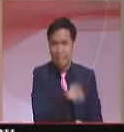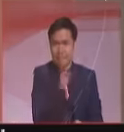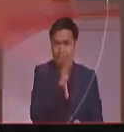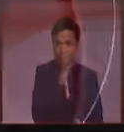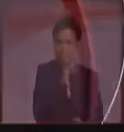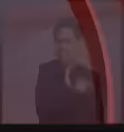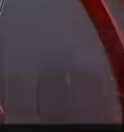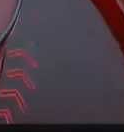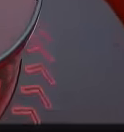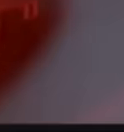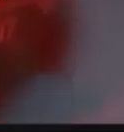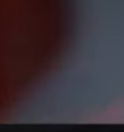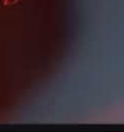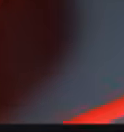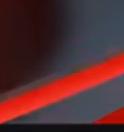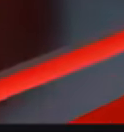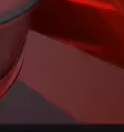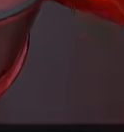memang